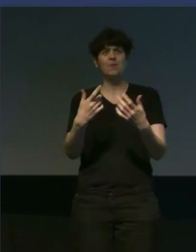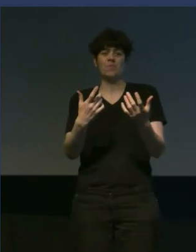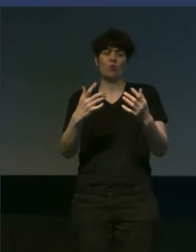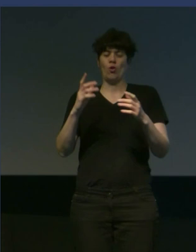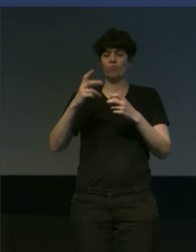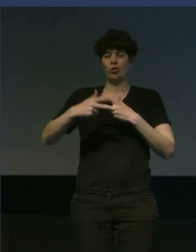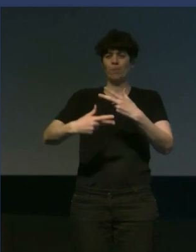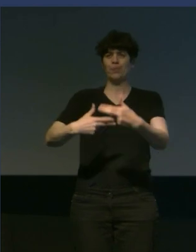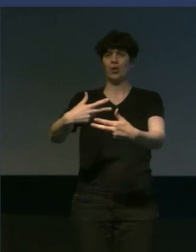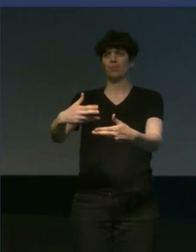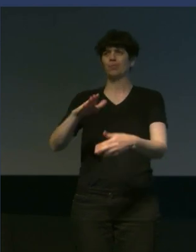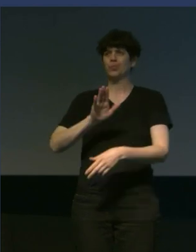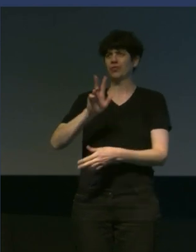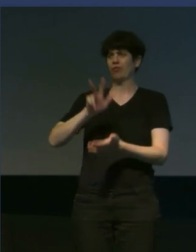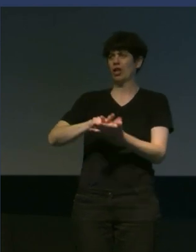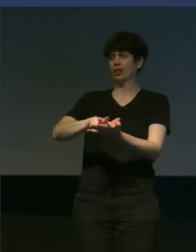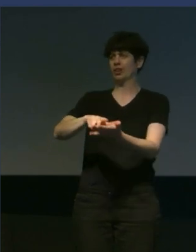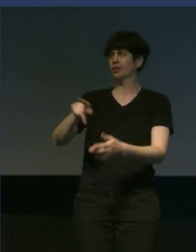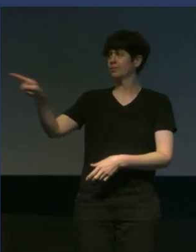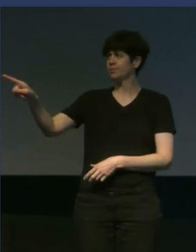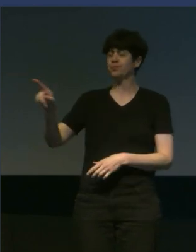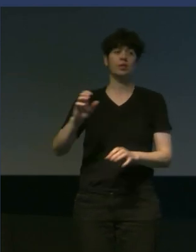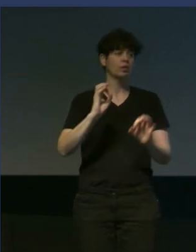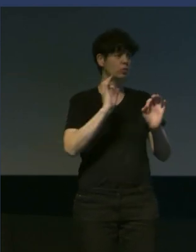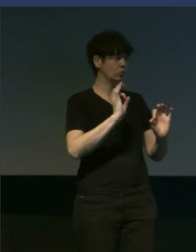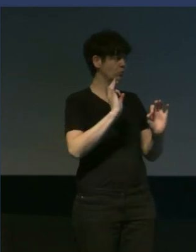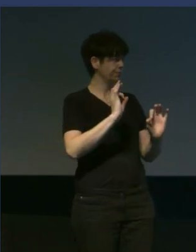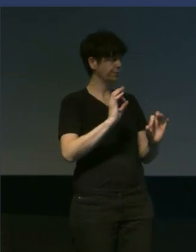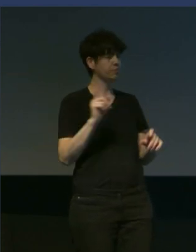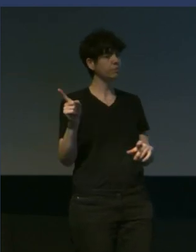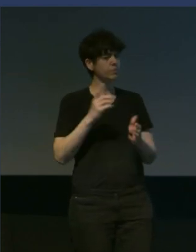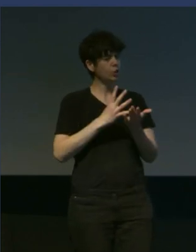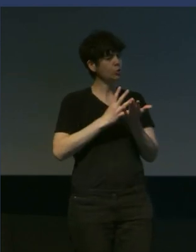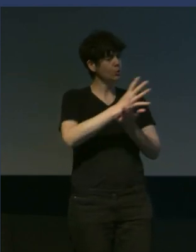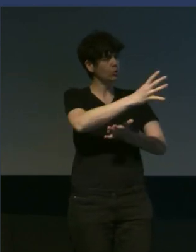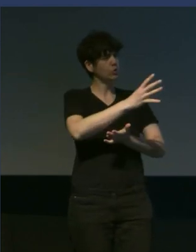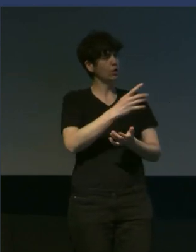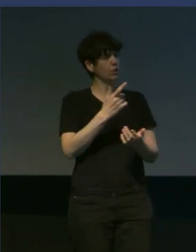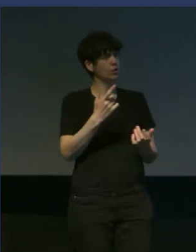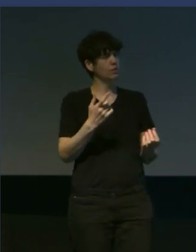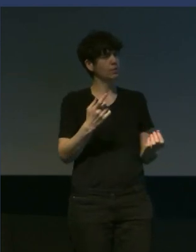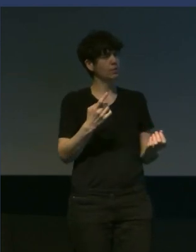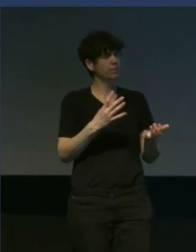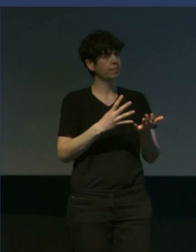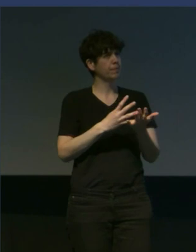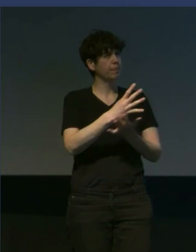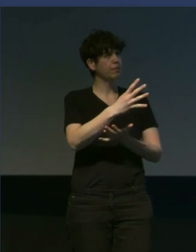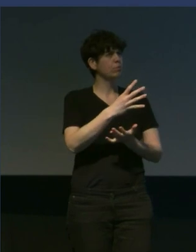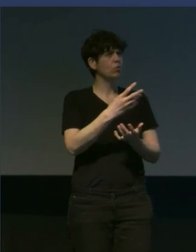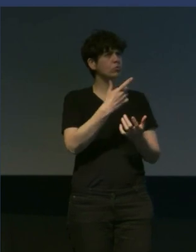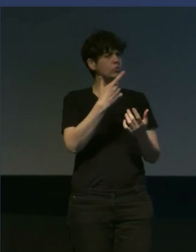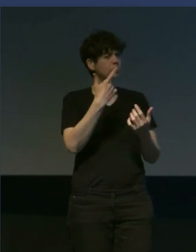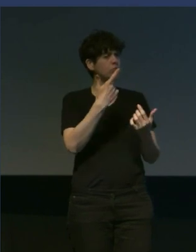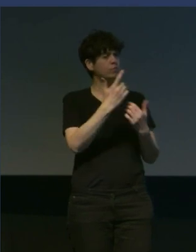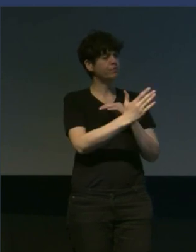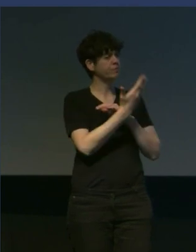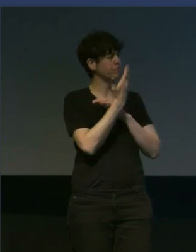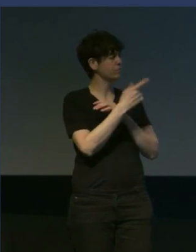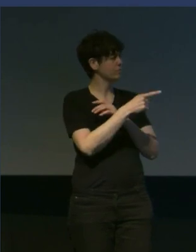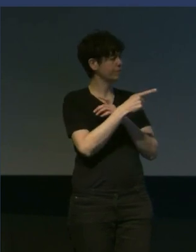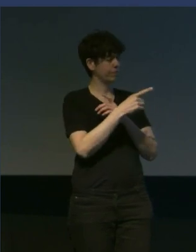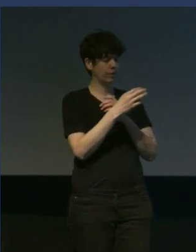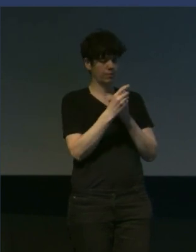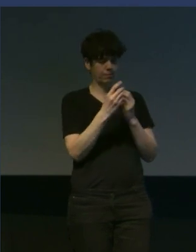l'évaluation. Et justement, comme ce projet-là, c'était vraiment, comme on a bien vu, le contexte,